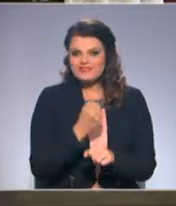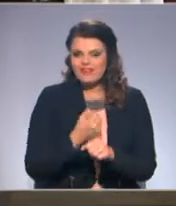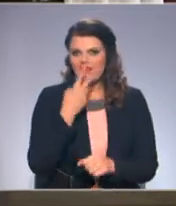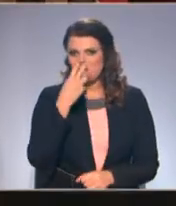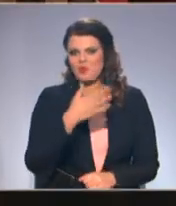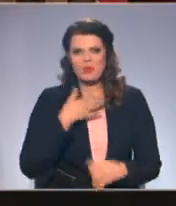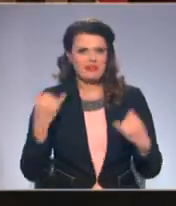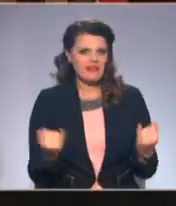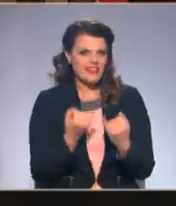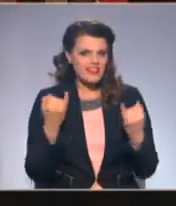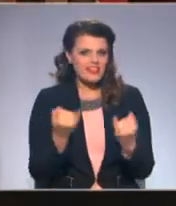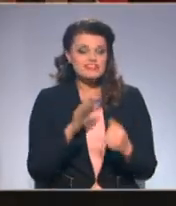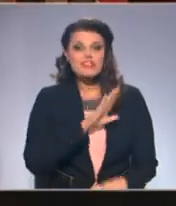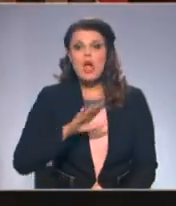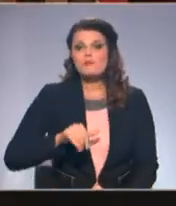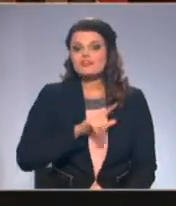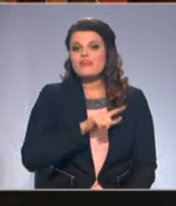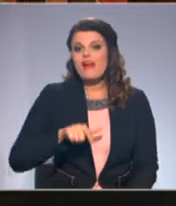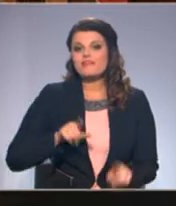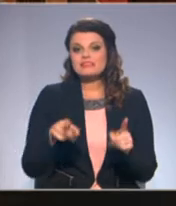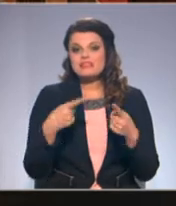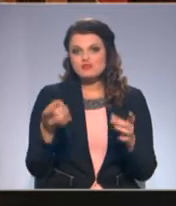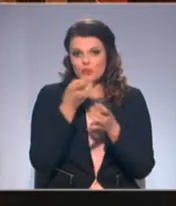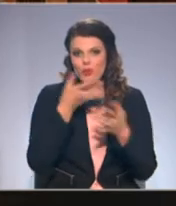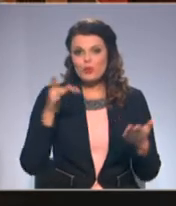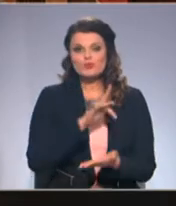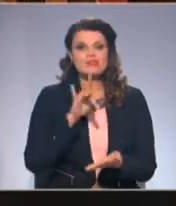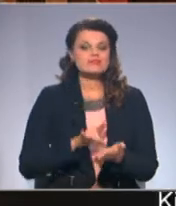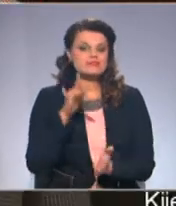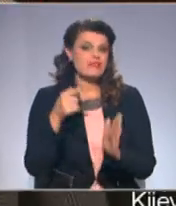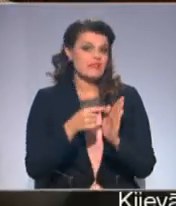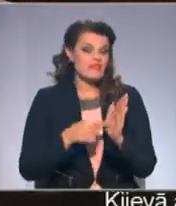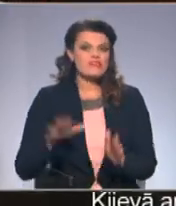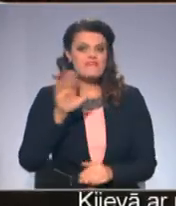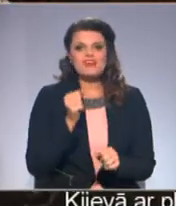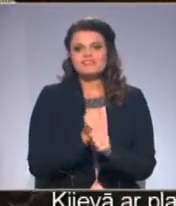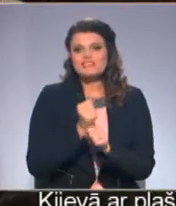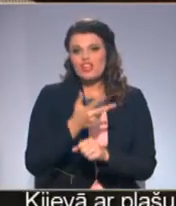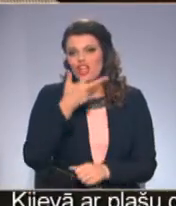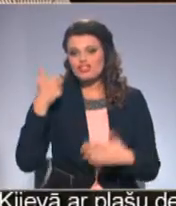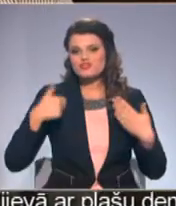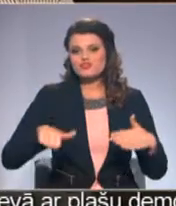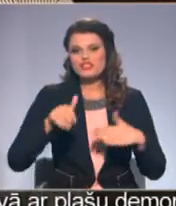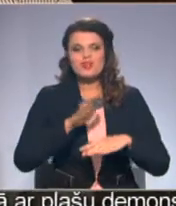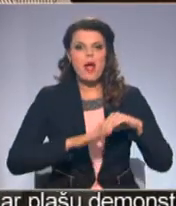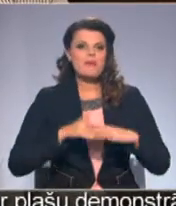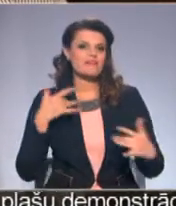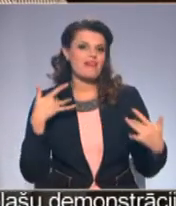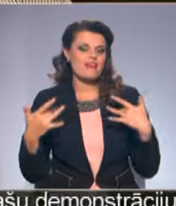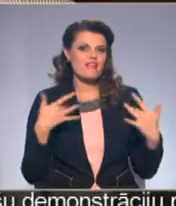patīkams pārsteigums. Pēc Latvijas Nacionālā kultūras centra datiem valstī šobrīd darbojas aptuveni 360 amatieru teātri ar vairāk